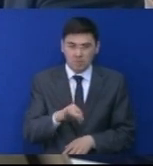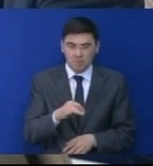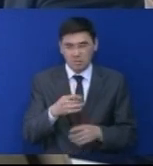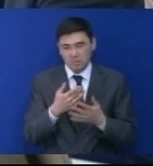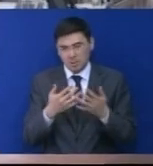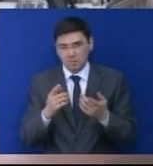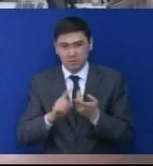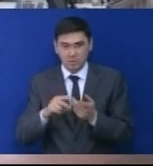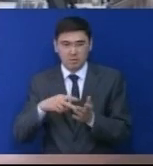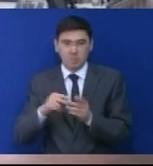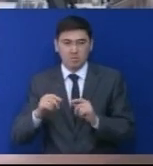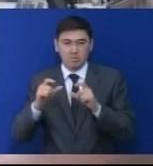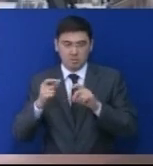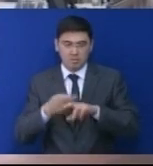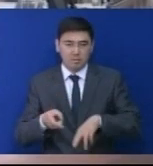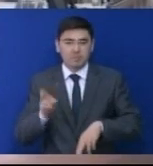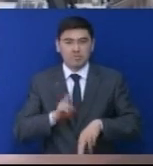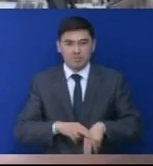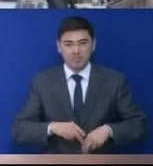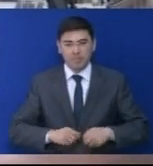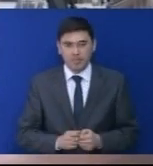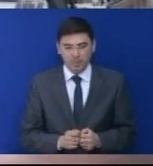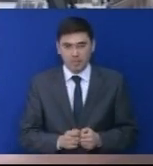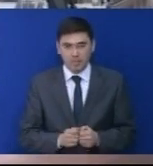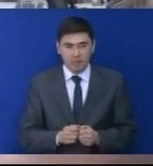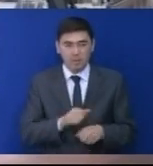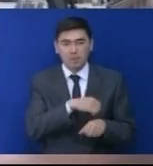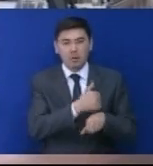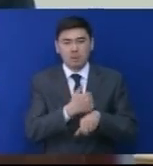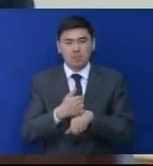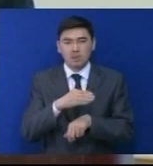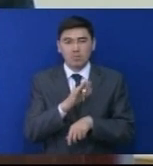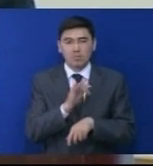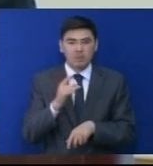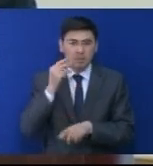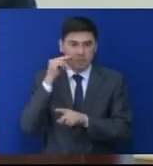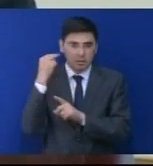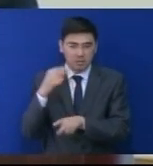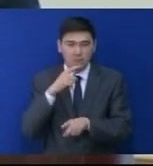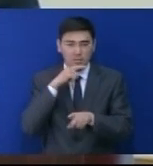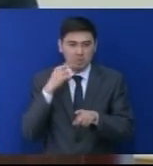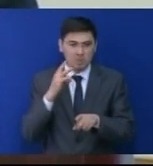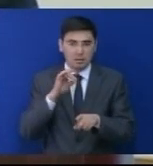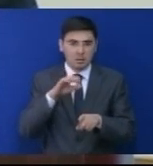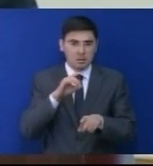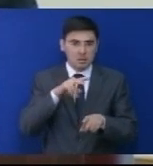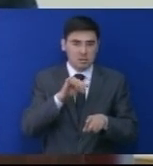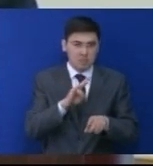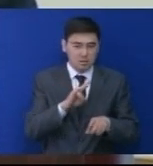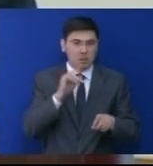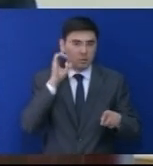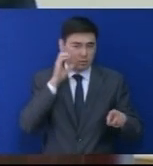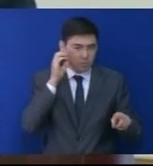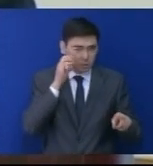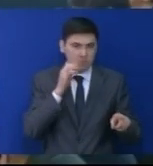еткен. Өнделген тауарлардың негізгі тұтынушылары Қытай, Ресей, Нидерланд, Өзбекстан,